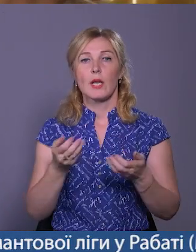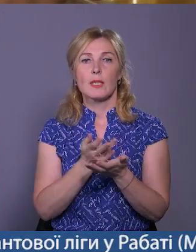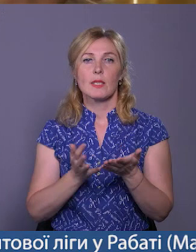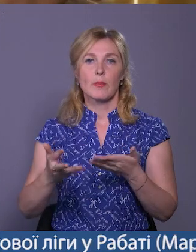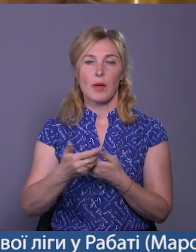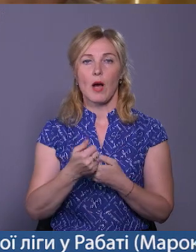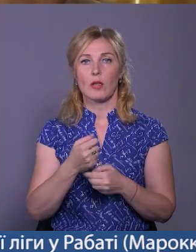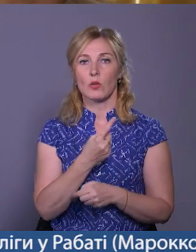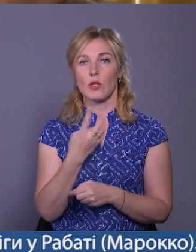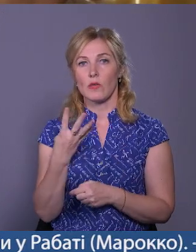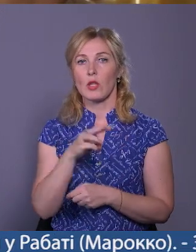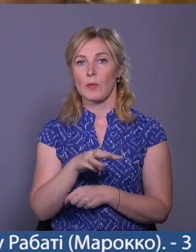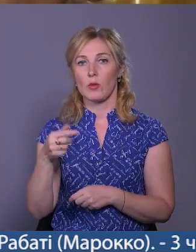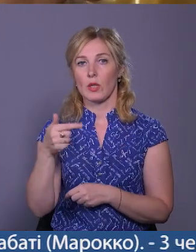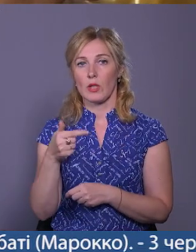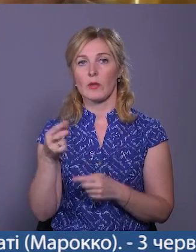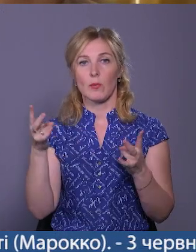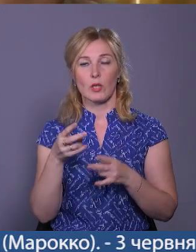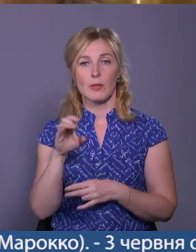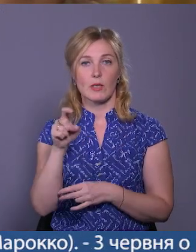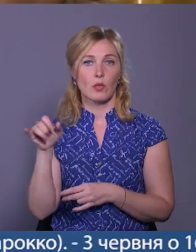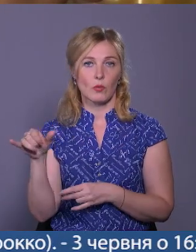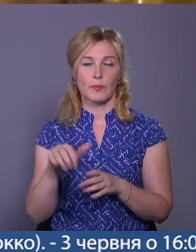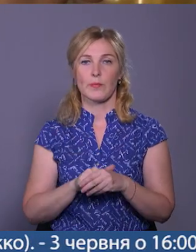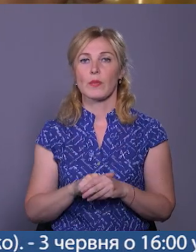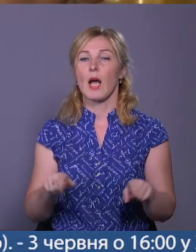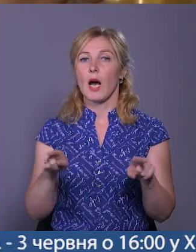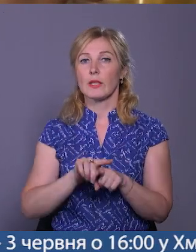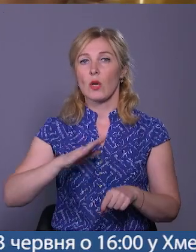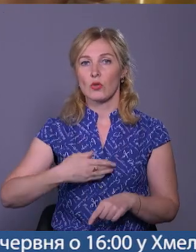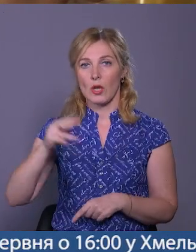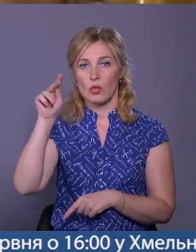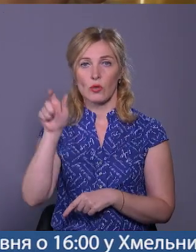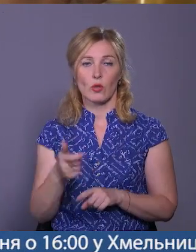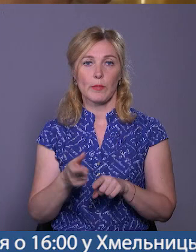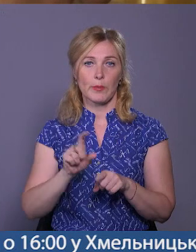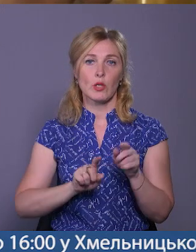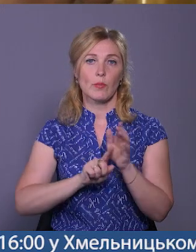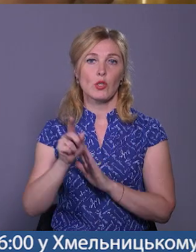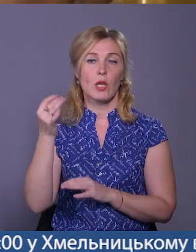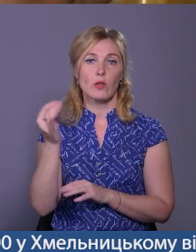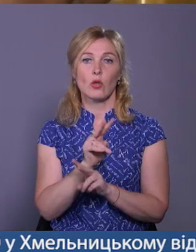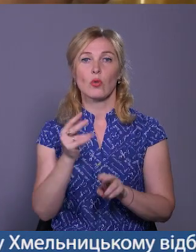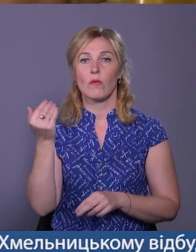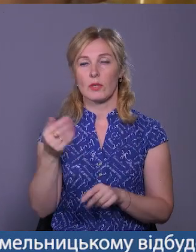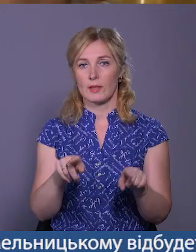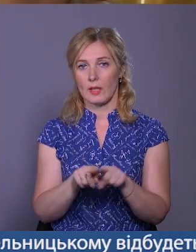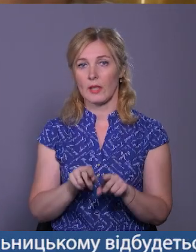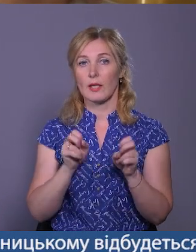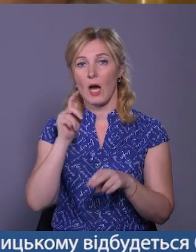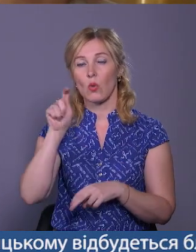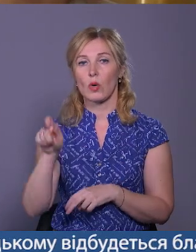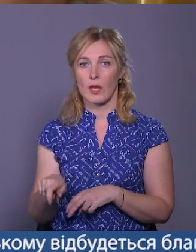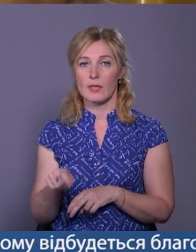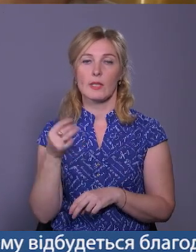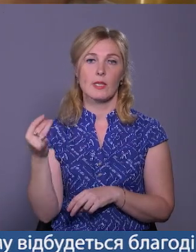понад четвертий мільйон гривень на потреби ЗСУ а також наші школярі почали більше цікавитися Хто вони такі як українці